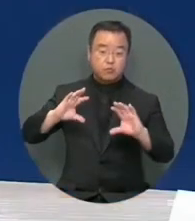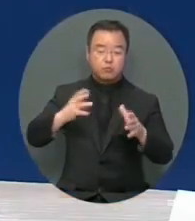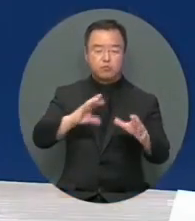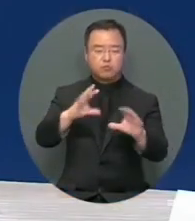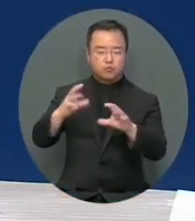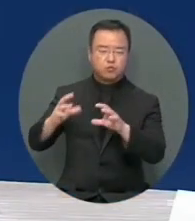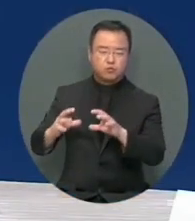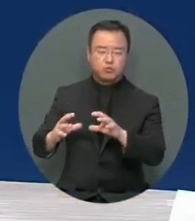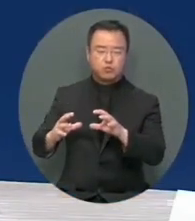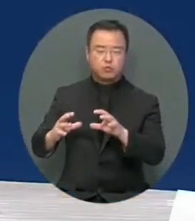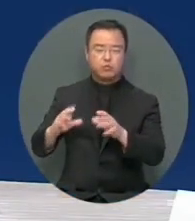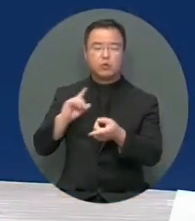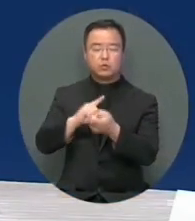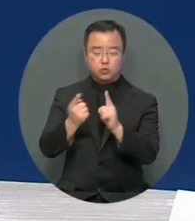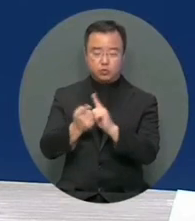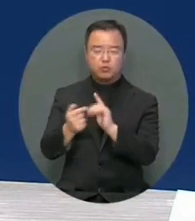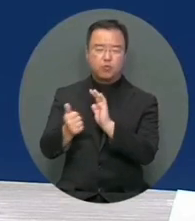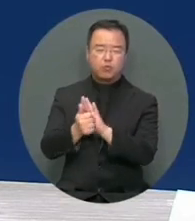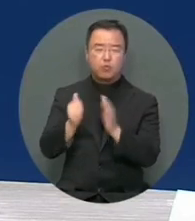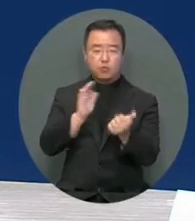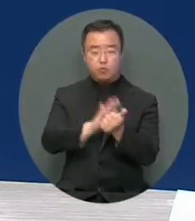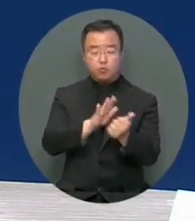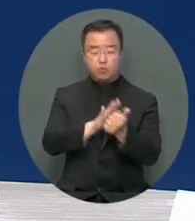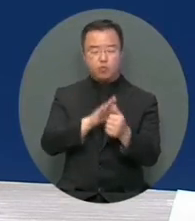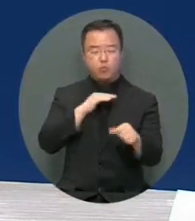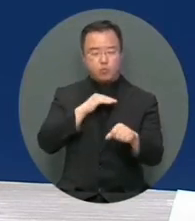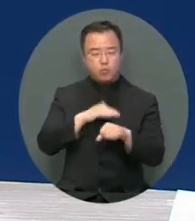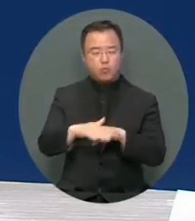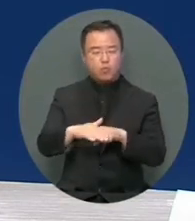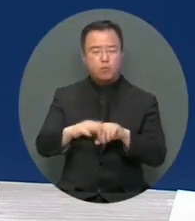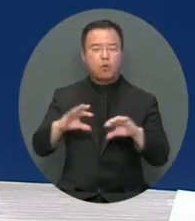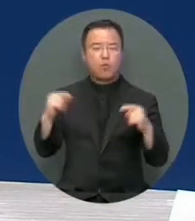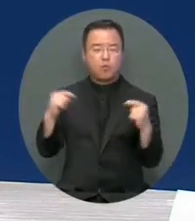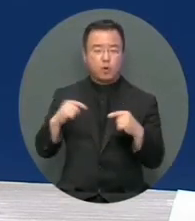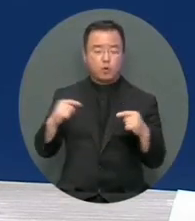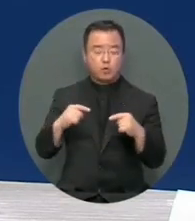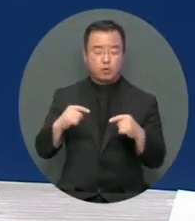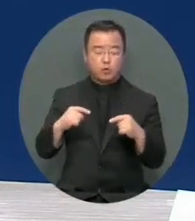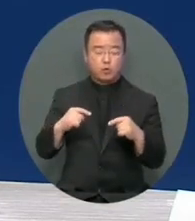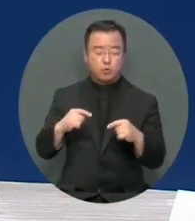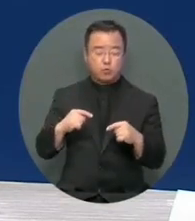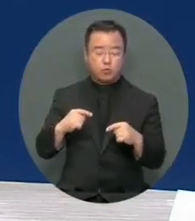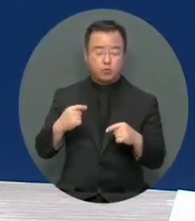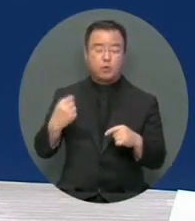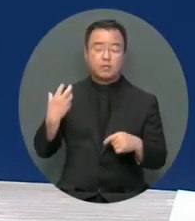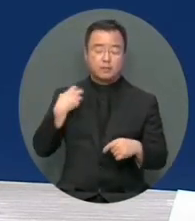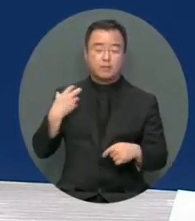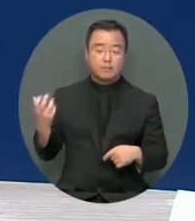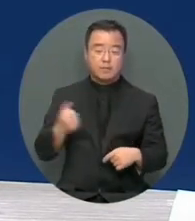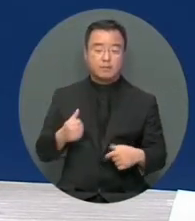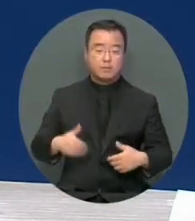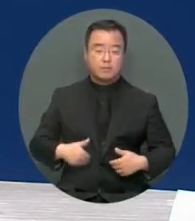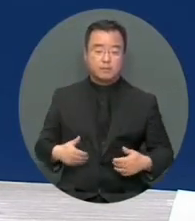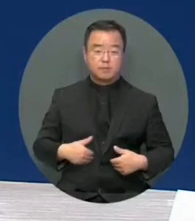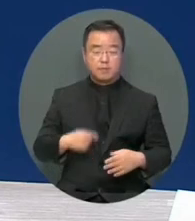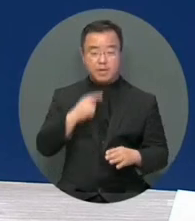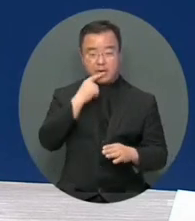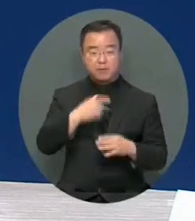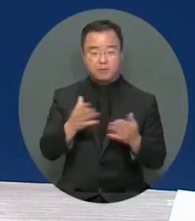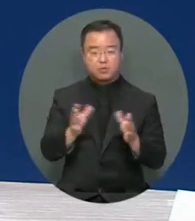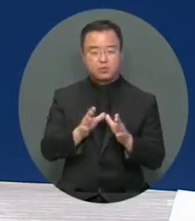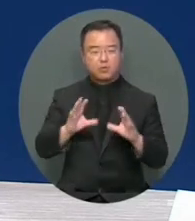그런 보완적 균형 외교를 국회가 담당해야 한다고 생각합니다. 특히 이제 민주당